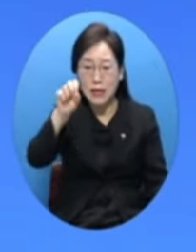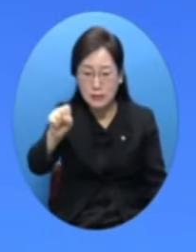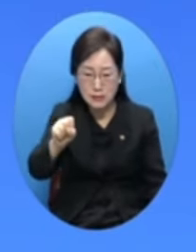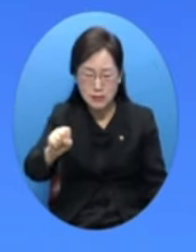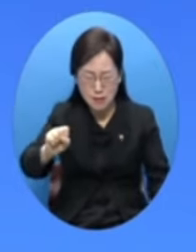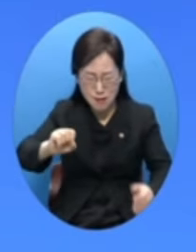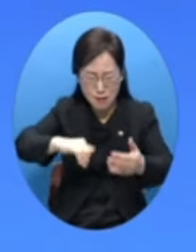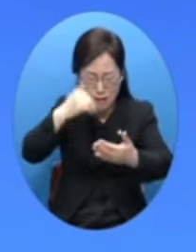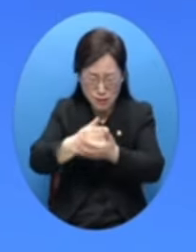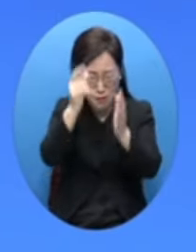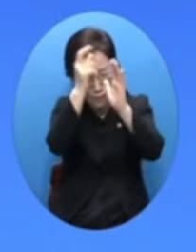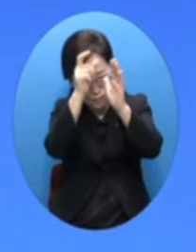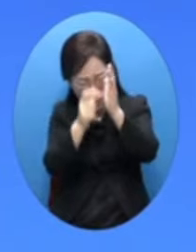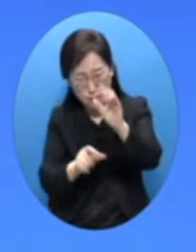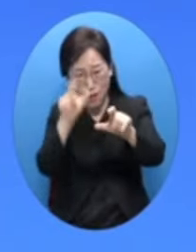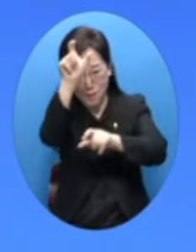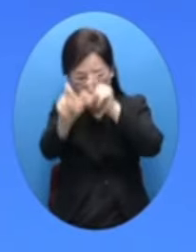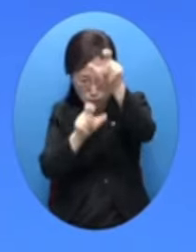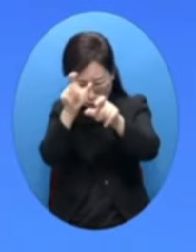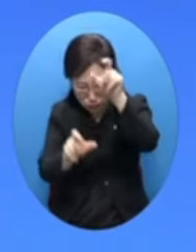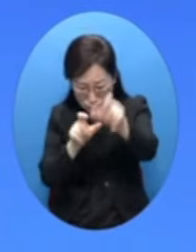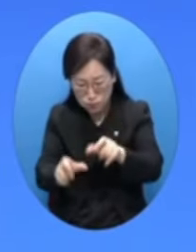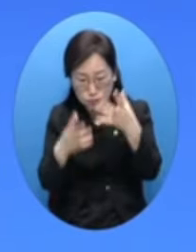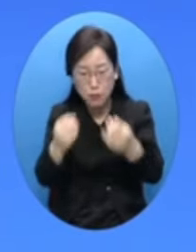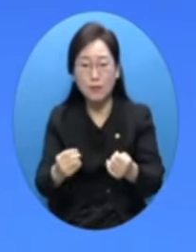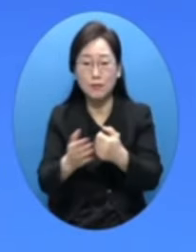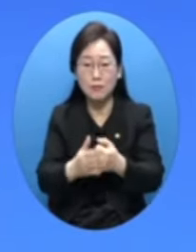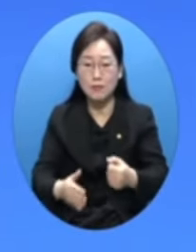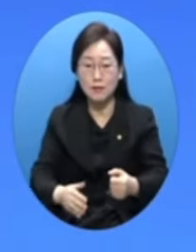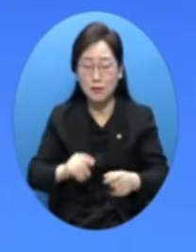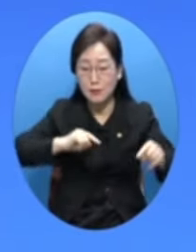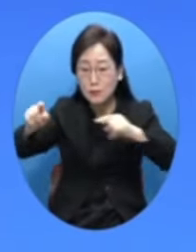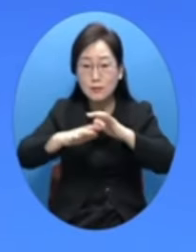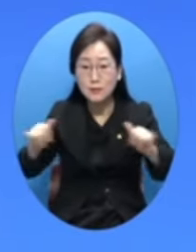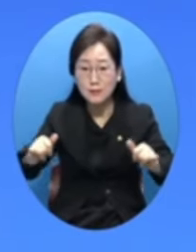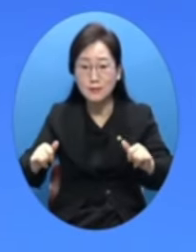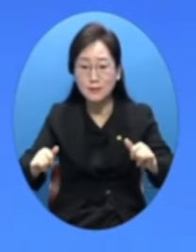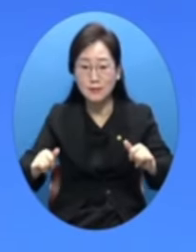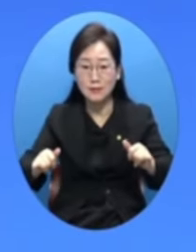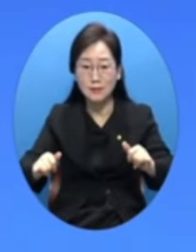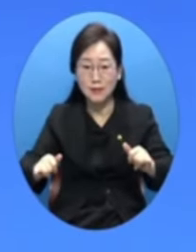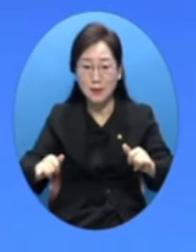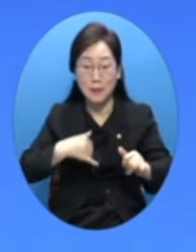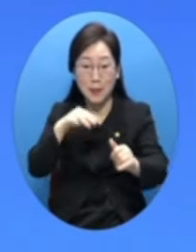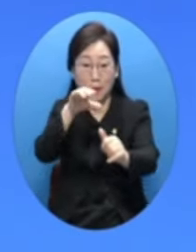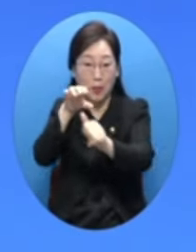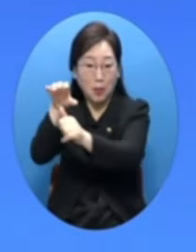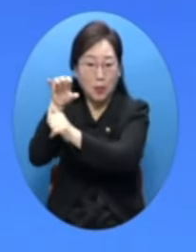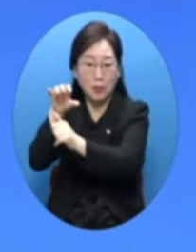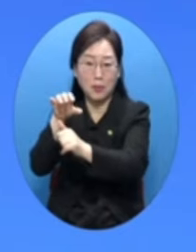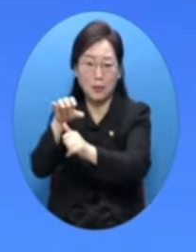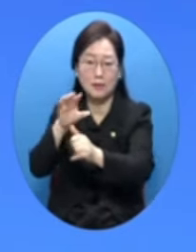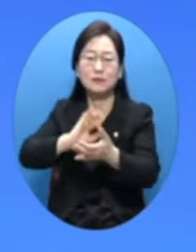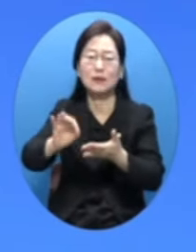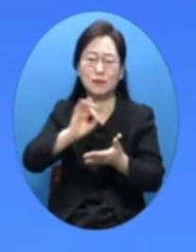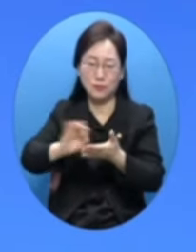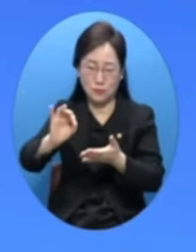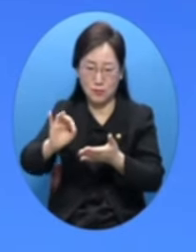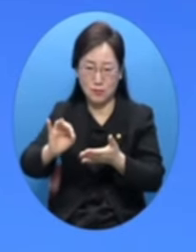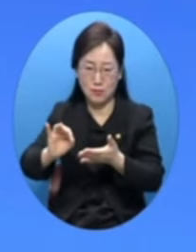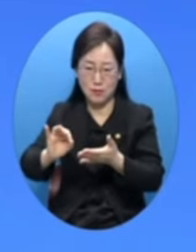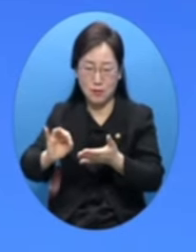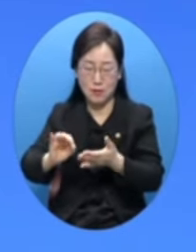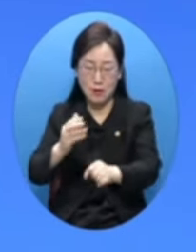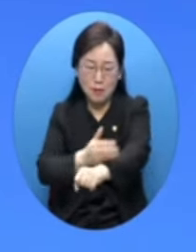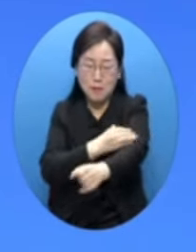때문에 특별히 정치하는 사람들이 그걸 갖다 자기 정치하는 데 필요하는 데 사용해서 그냥